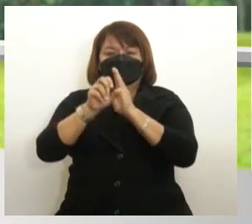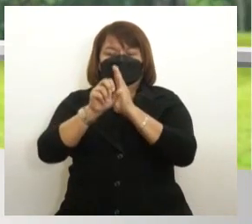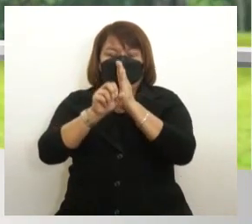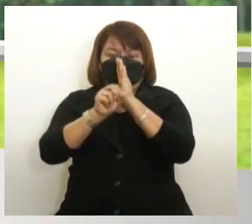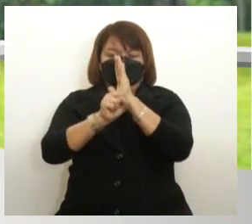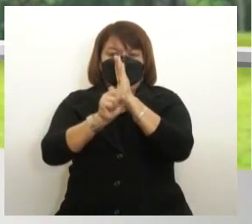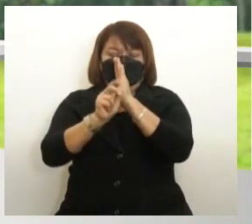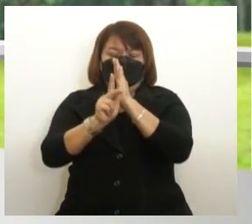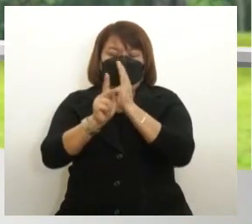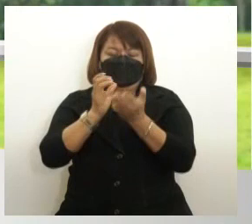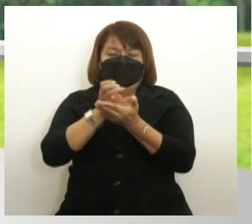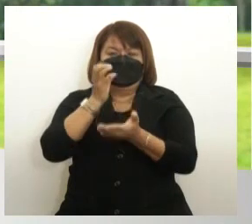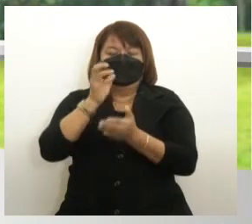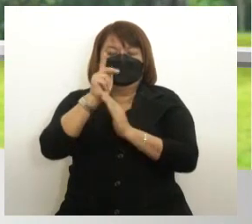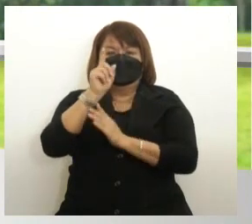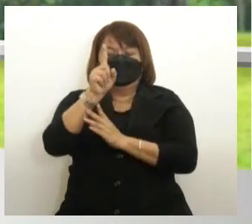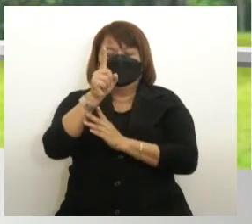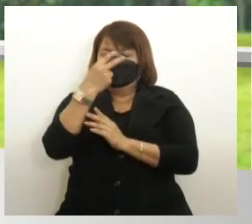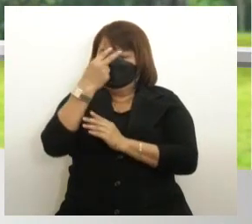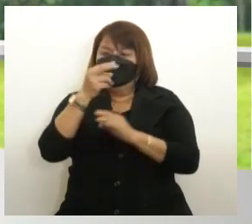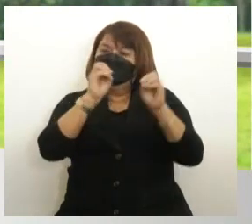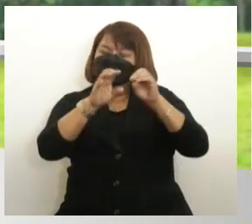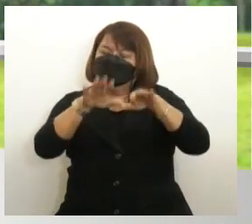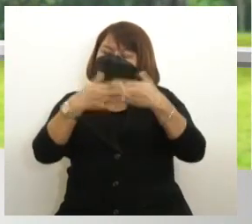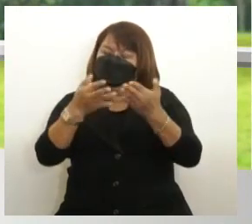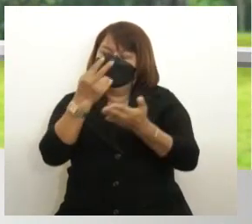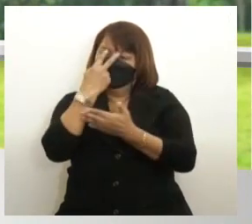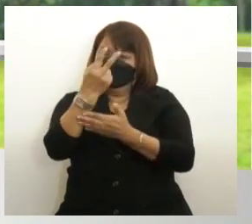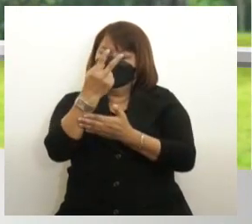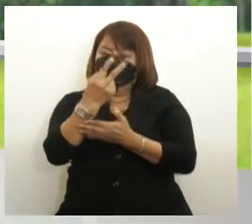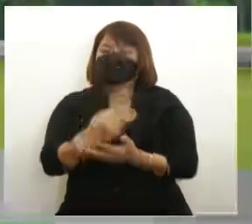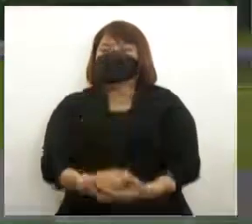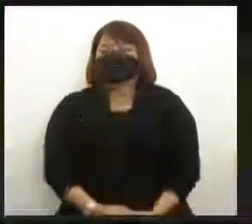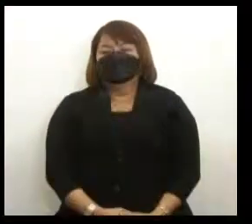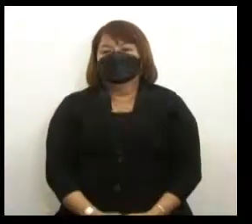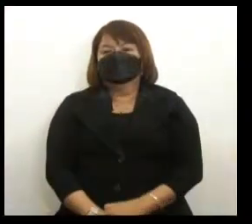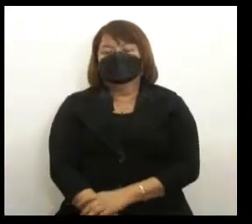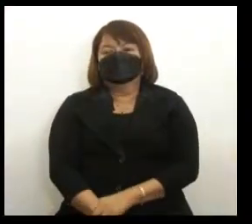คะรายละเอียดของการจัดการเรียนการสอนเรื่องนี้จะเป็นอย่างไรนั้นไปติดตามรับชมกันค่ะ